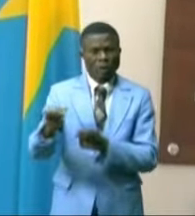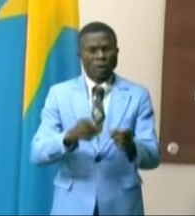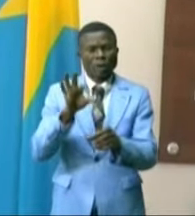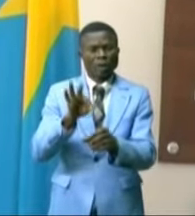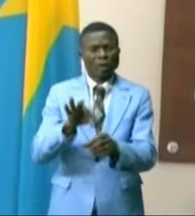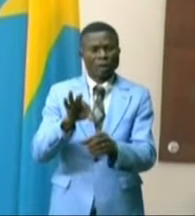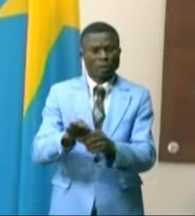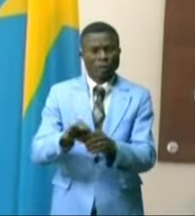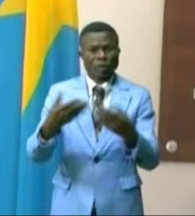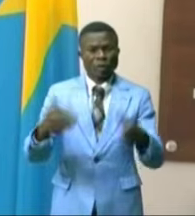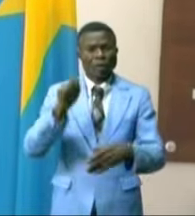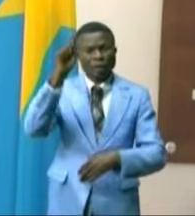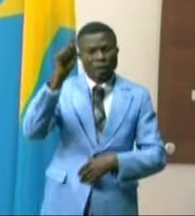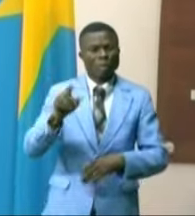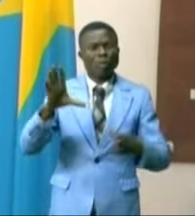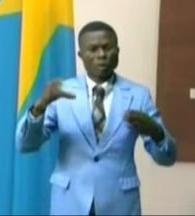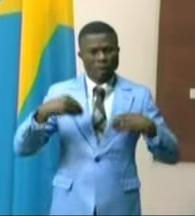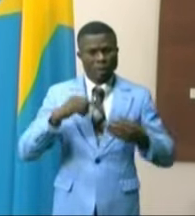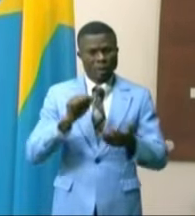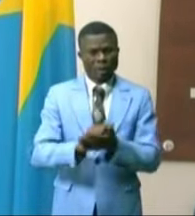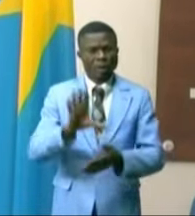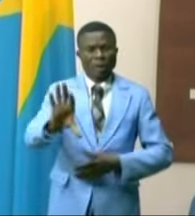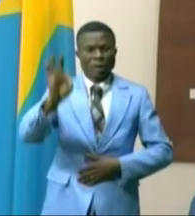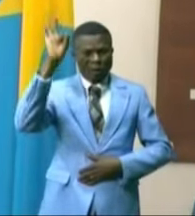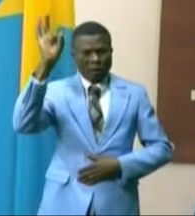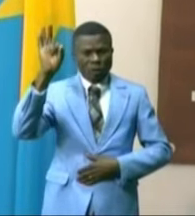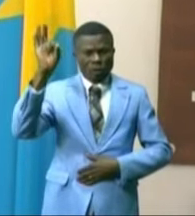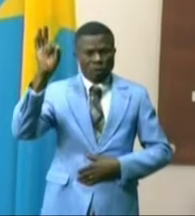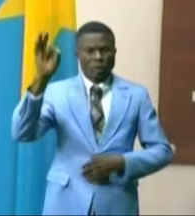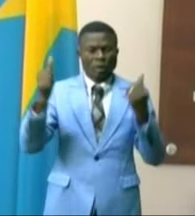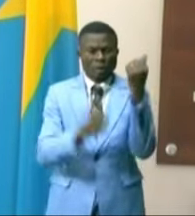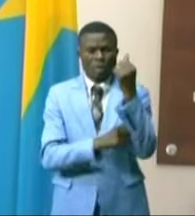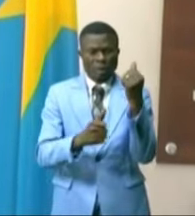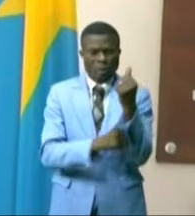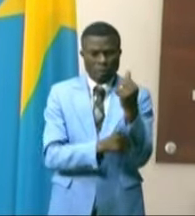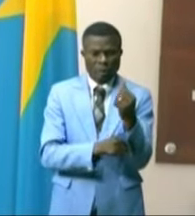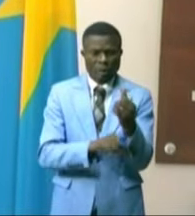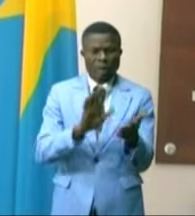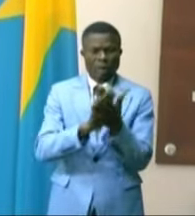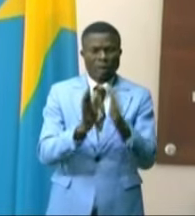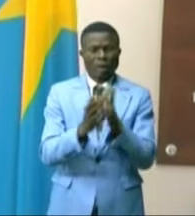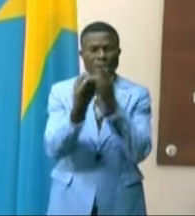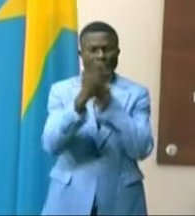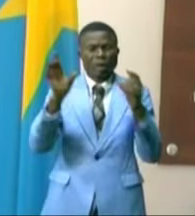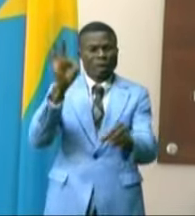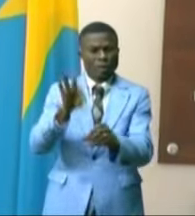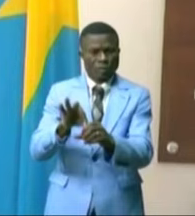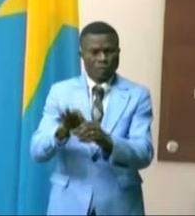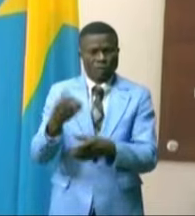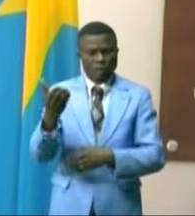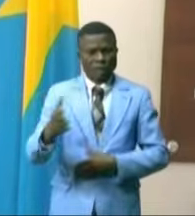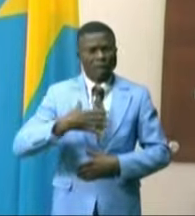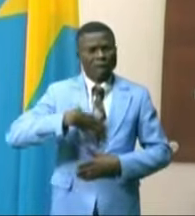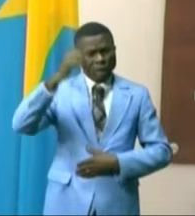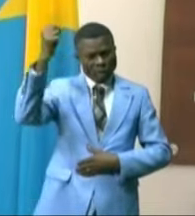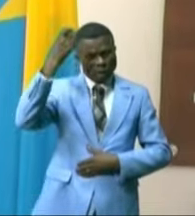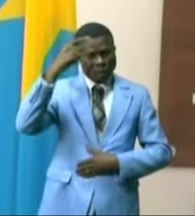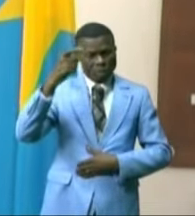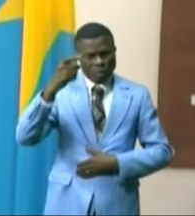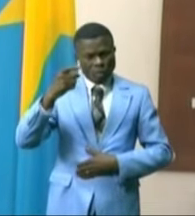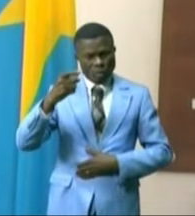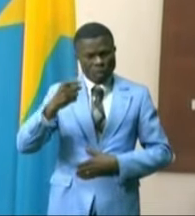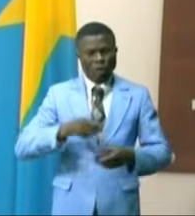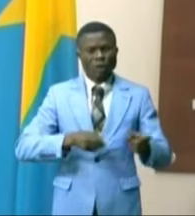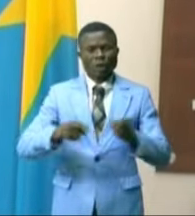urnes sur le choix des personnalités qui seront démocratiquement élues pour conduire